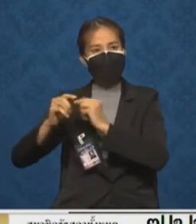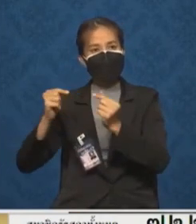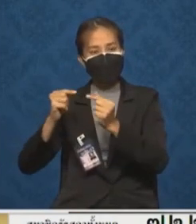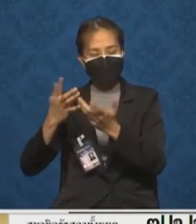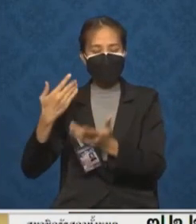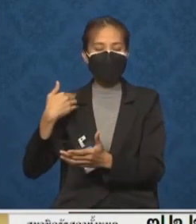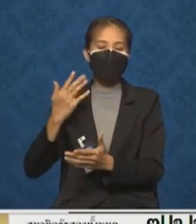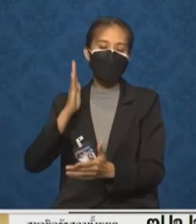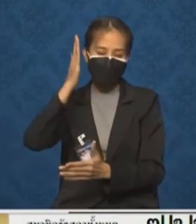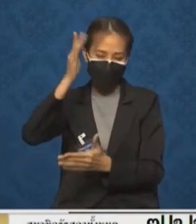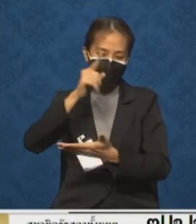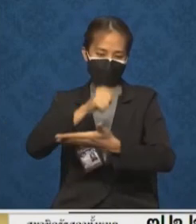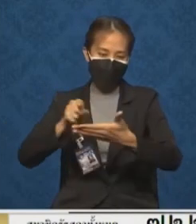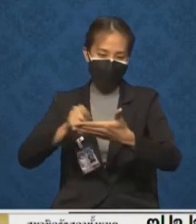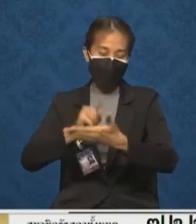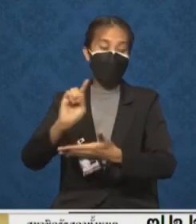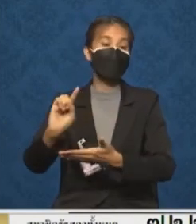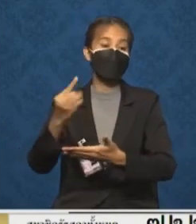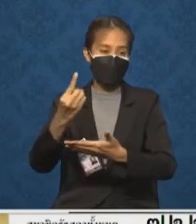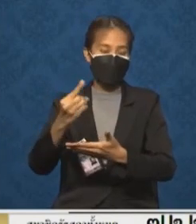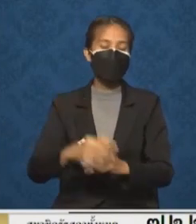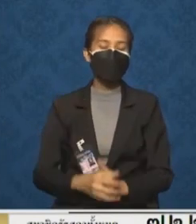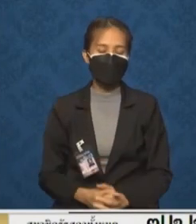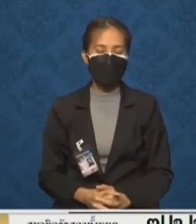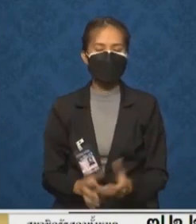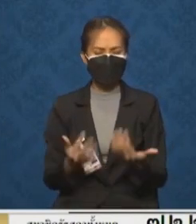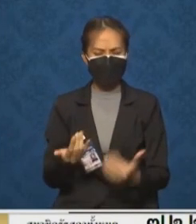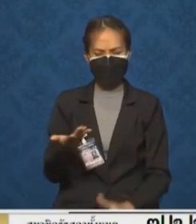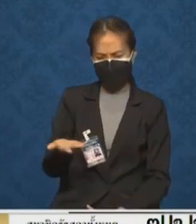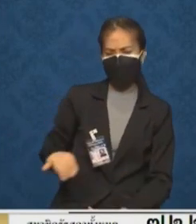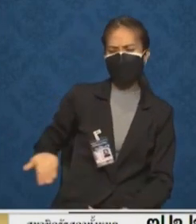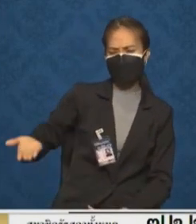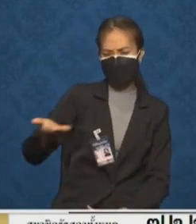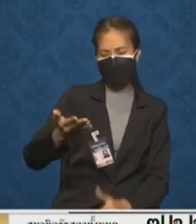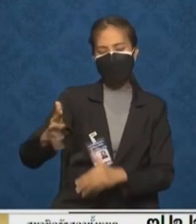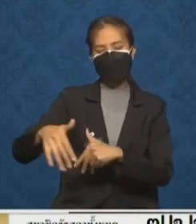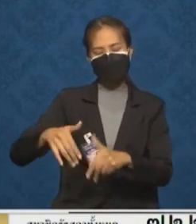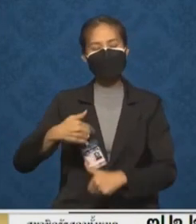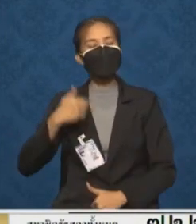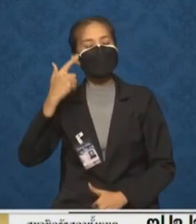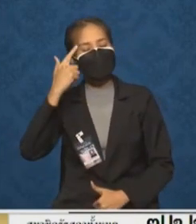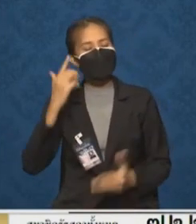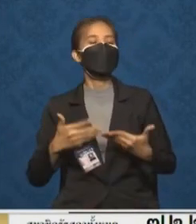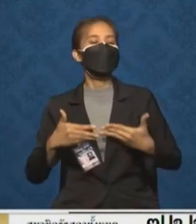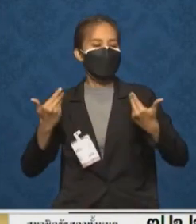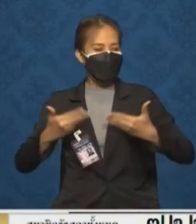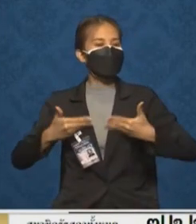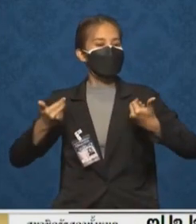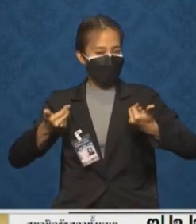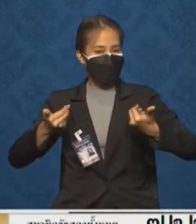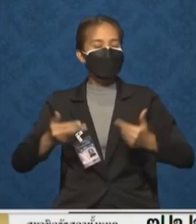อีกครั้งหนึ่งผมคิดว่าคนเหล่านั้นก็คงจะมีความยินดีเป็นพิเศษ